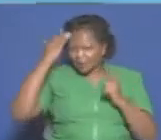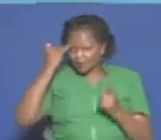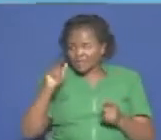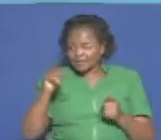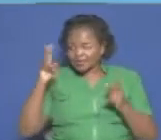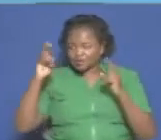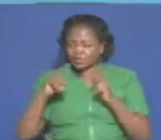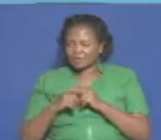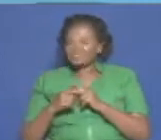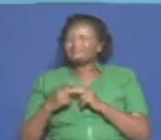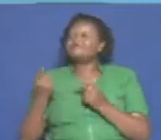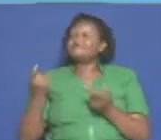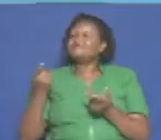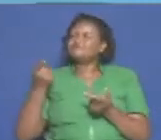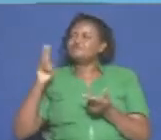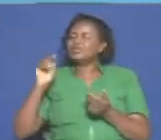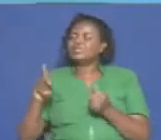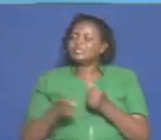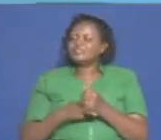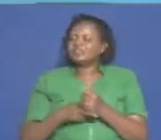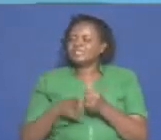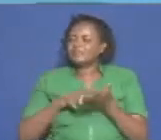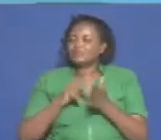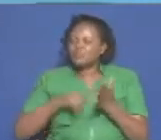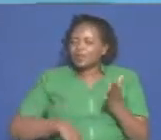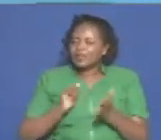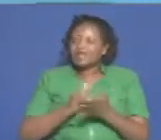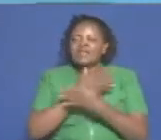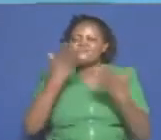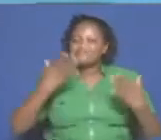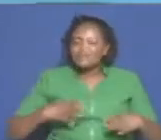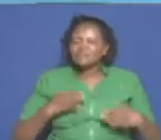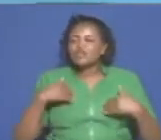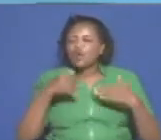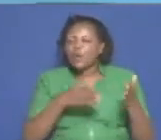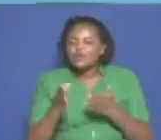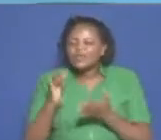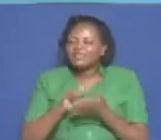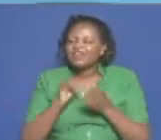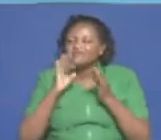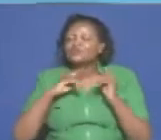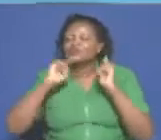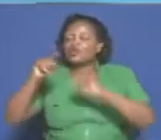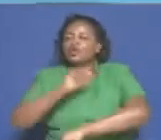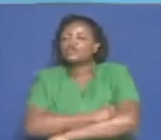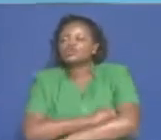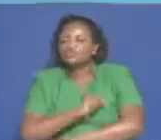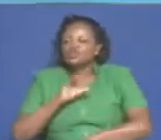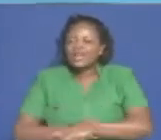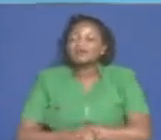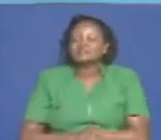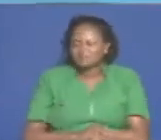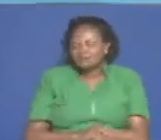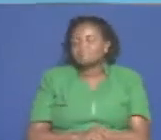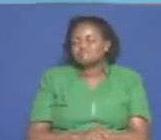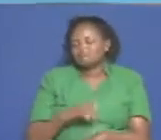ambalo lilianzishwa mwaka 2017, kumaanisha kwamba kila mmoja alikuwa na ile fursa, ikiwa angependa kuelekea shuleni kupata ile shahada basi